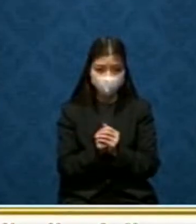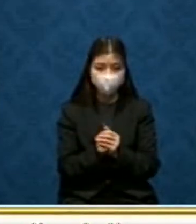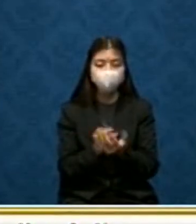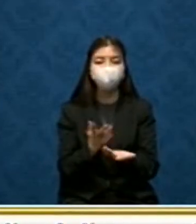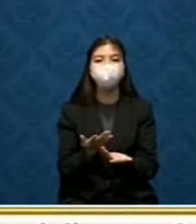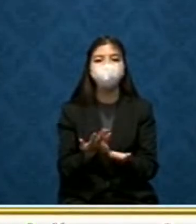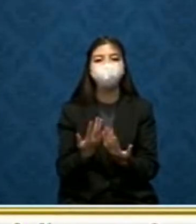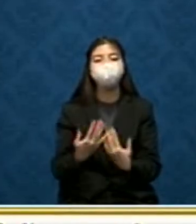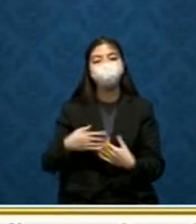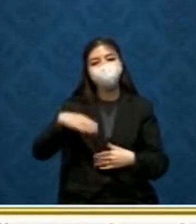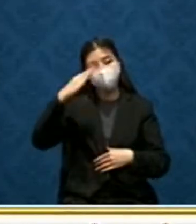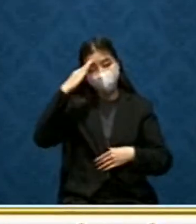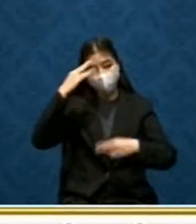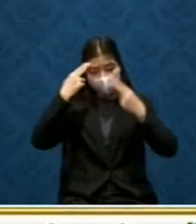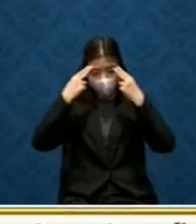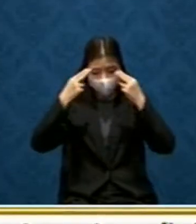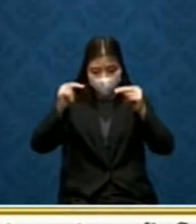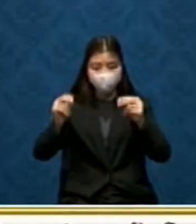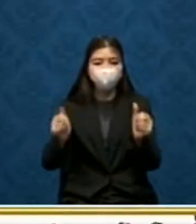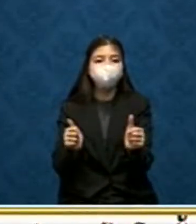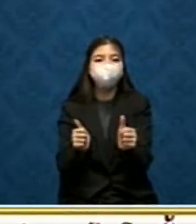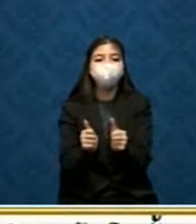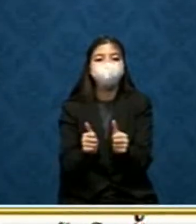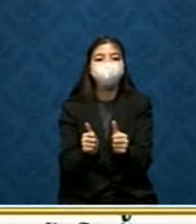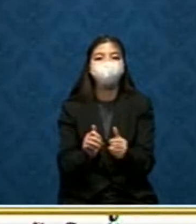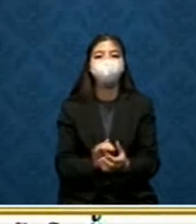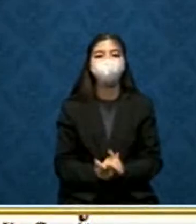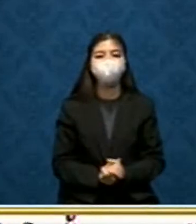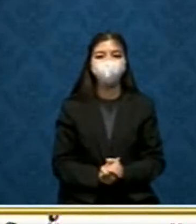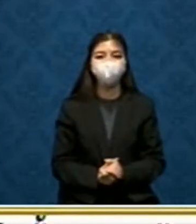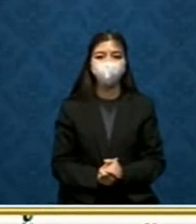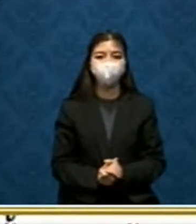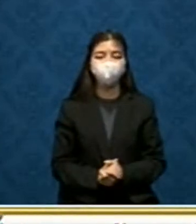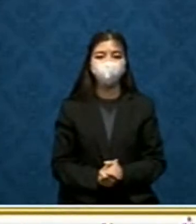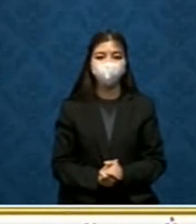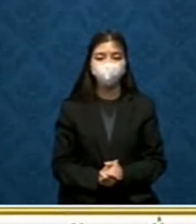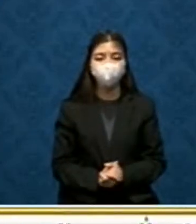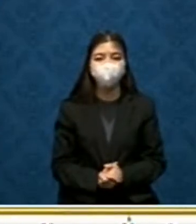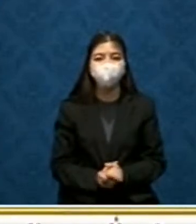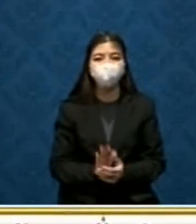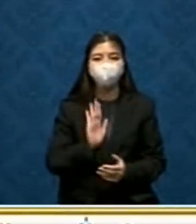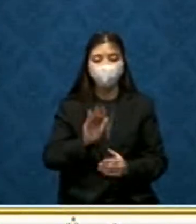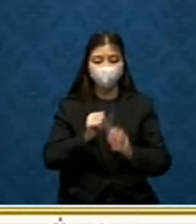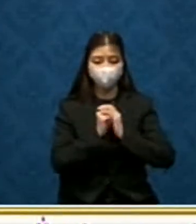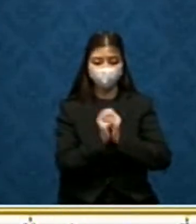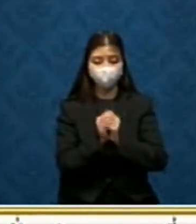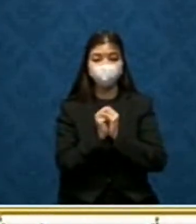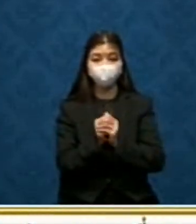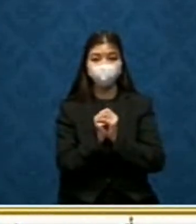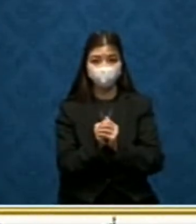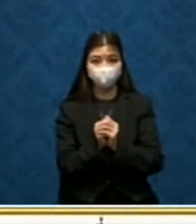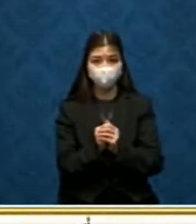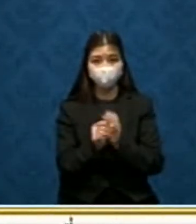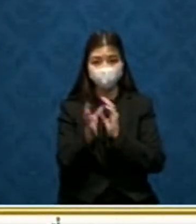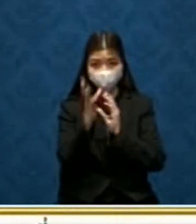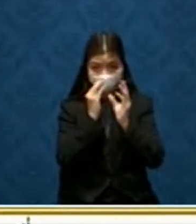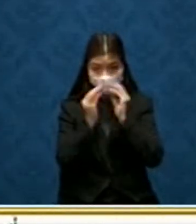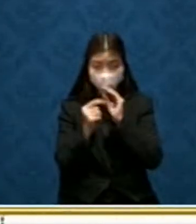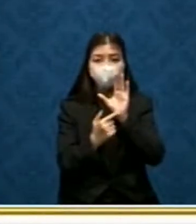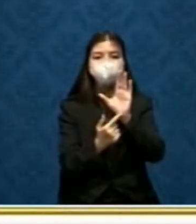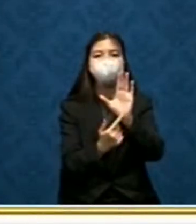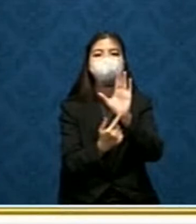ู่ sentimentกรณีตู้เหาเป็นกรณีศึสาเทานั้น